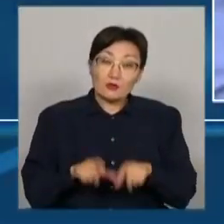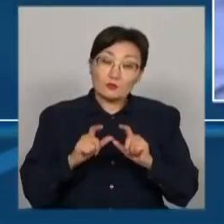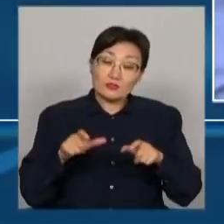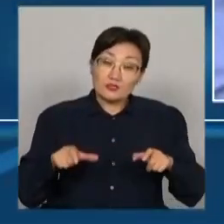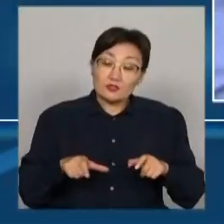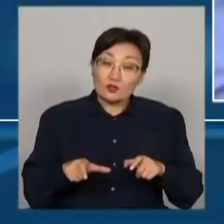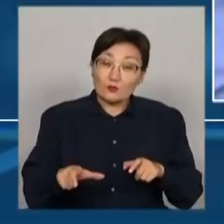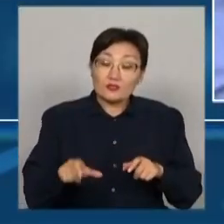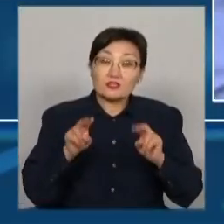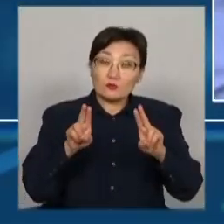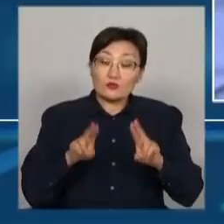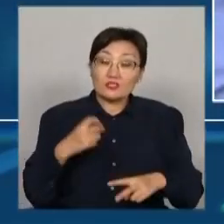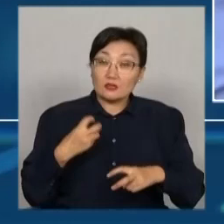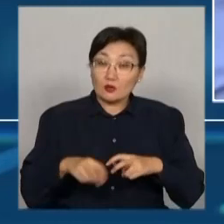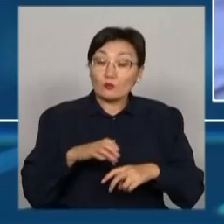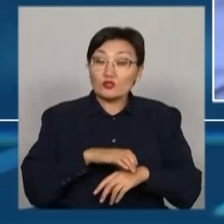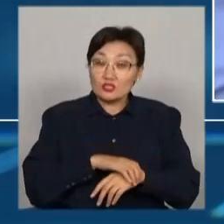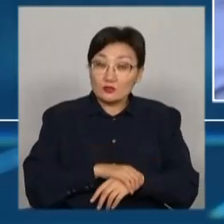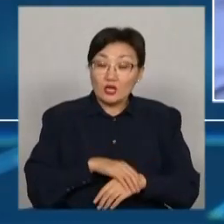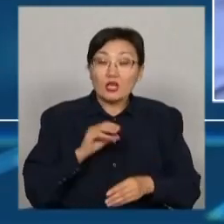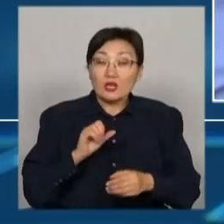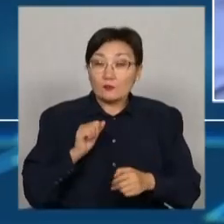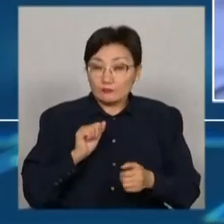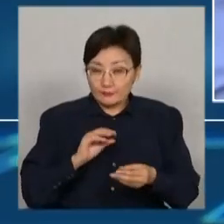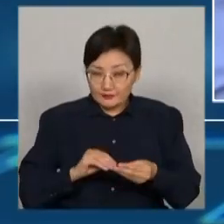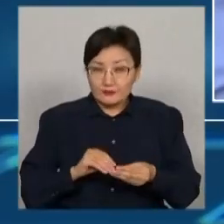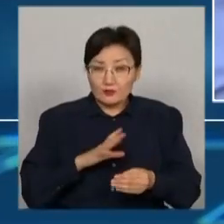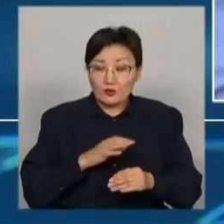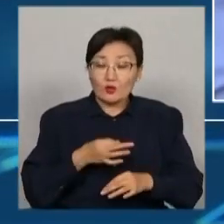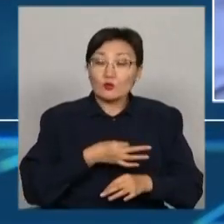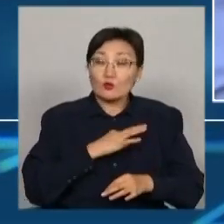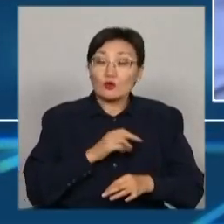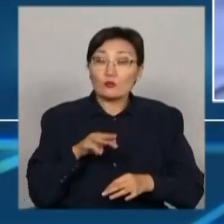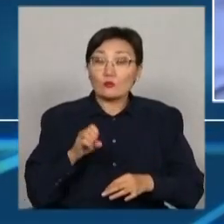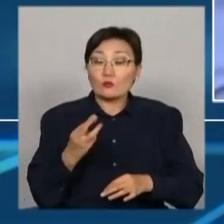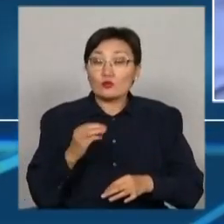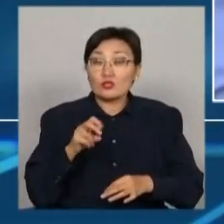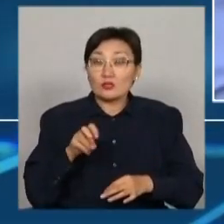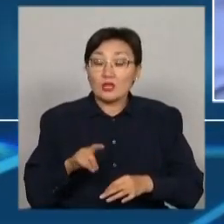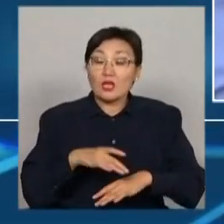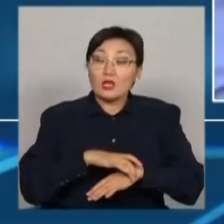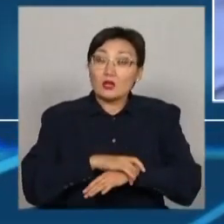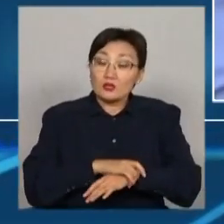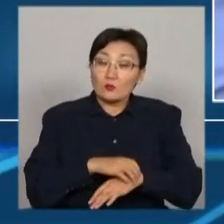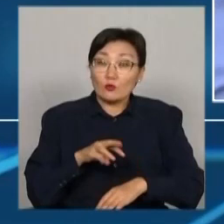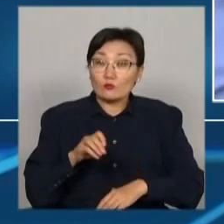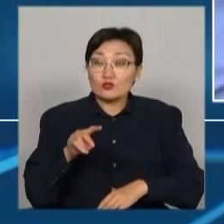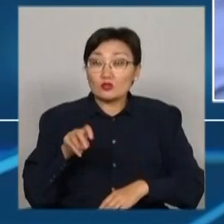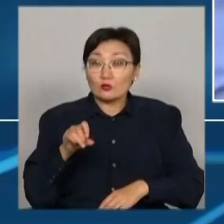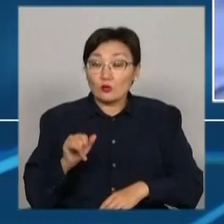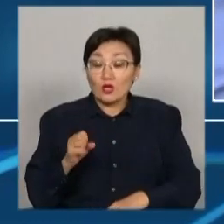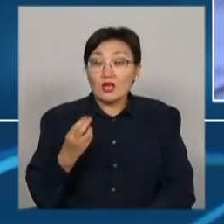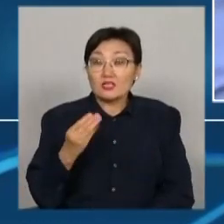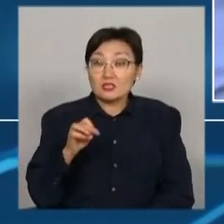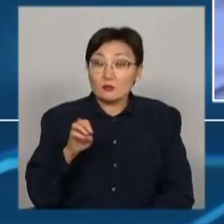жүру ережесін өрескел бұзу деректерін жиі орын алатын Төлеби Момышұлы, Райымбек Момышұлы, Райымбек Әшімов көшелерінің